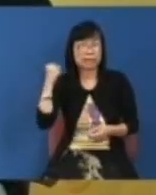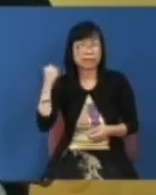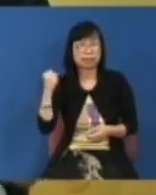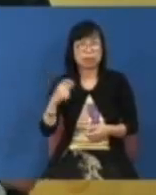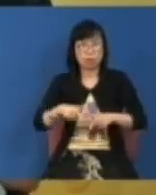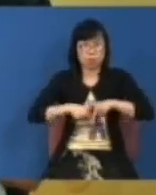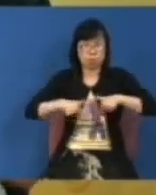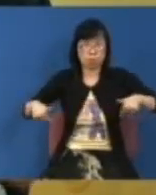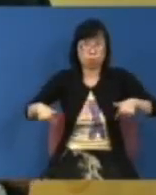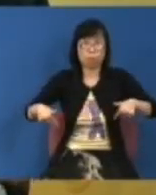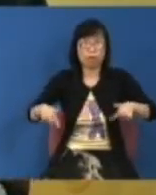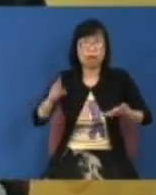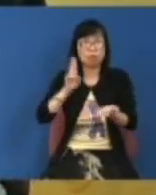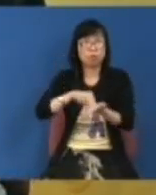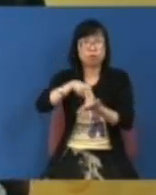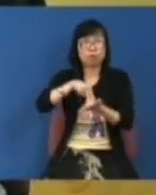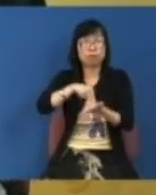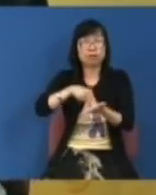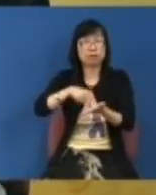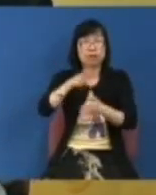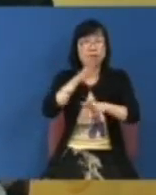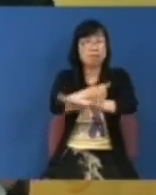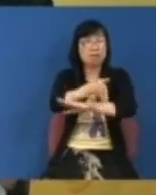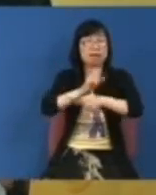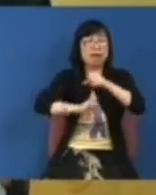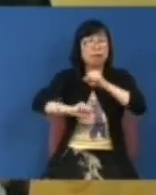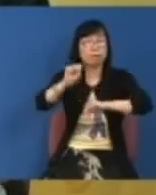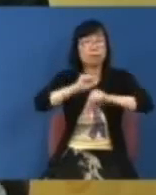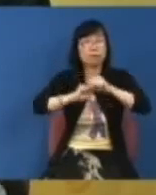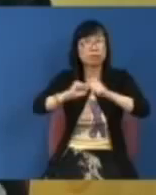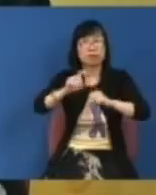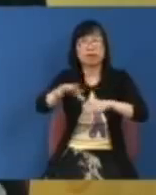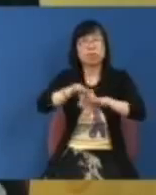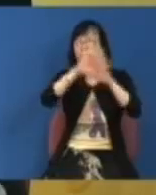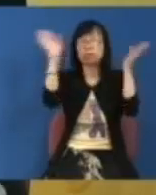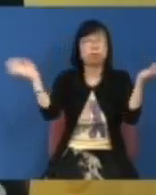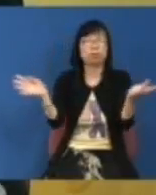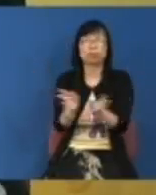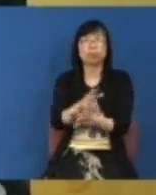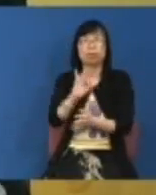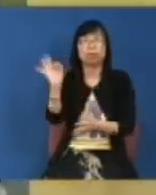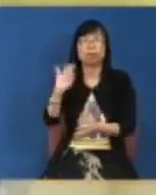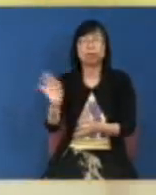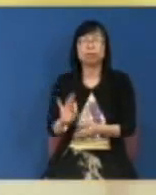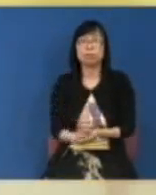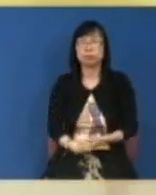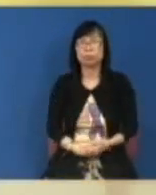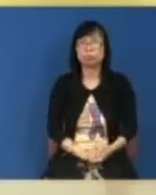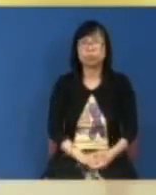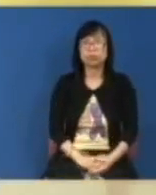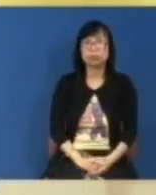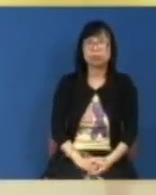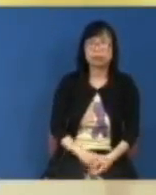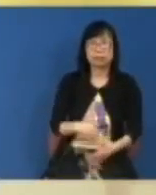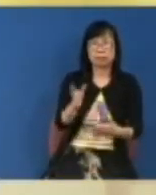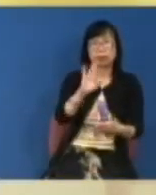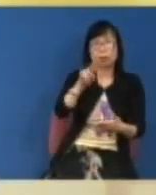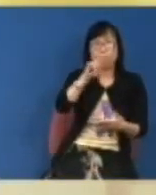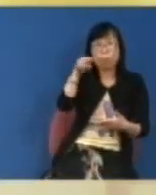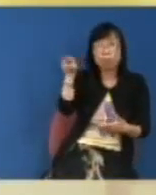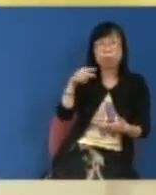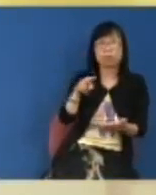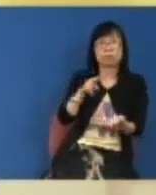種勇氣去搞所謂社運，咁基本上都收曬檔嘅啦，基本上 嚇。咁你點樣揾到一個立足點就係